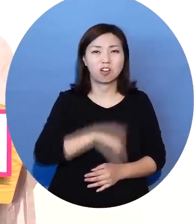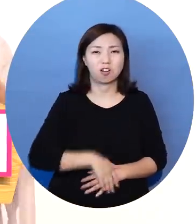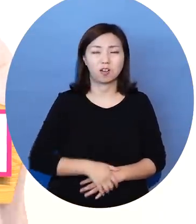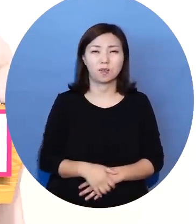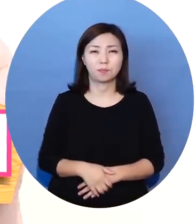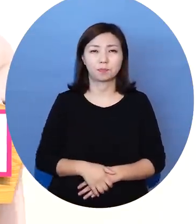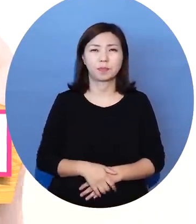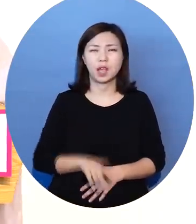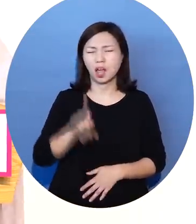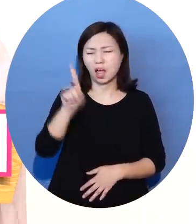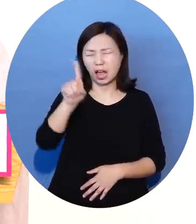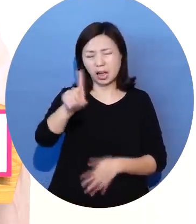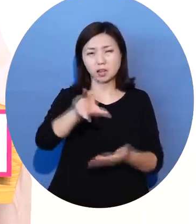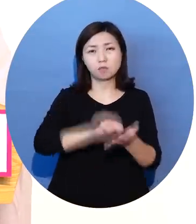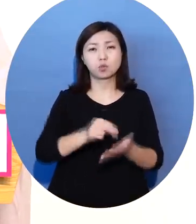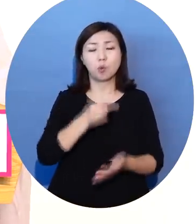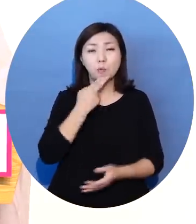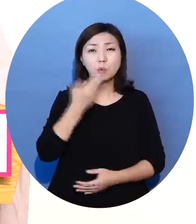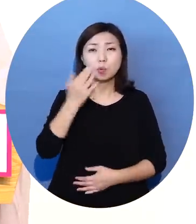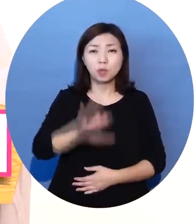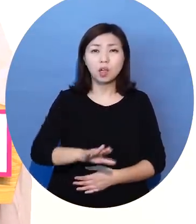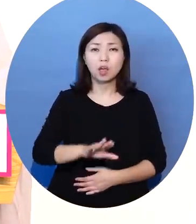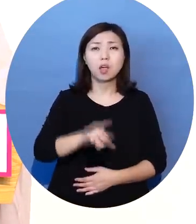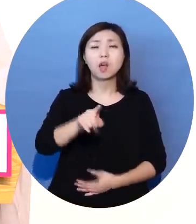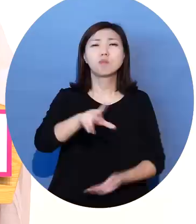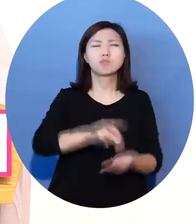그럼 문제가 없는 걸 자기가 문제 삼는 거야.